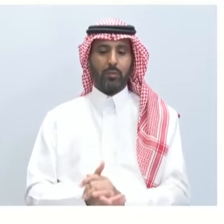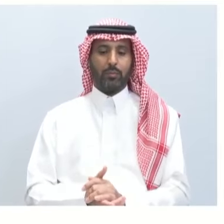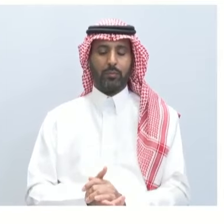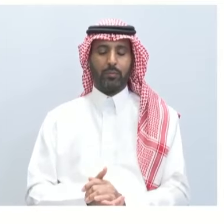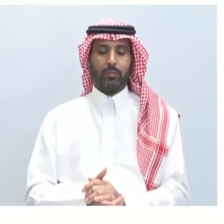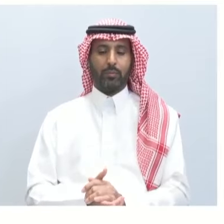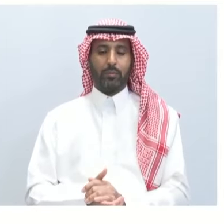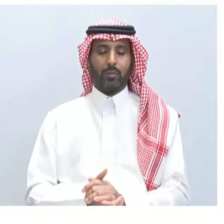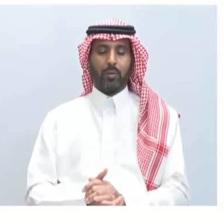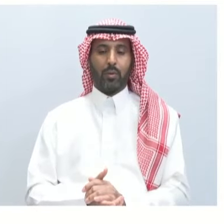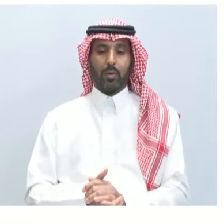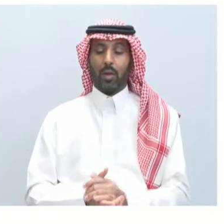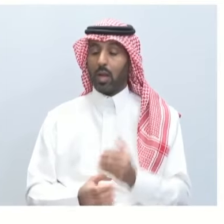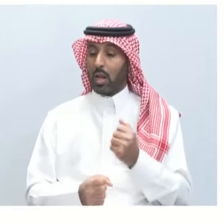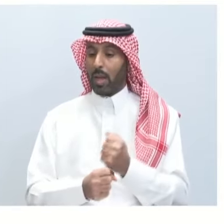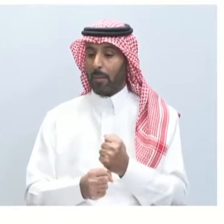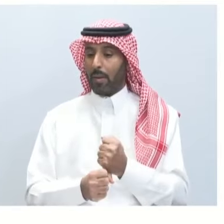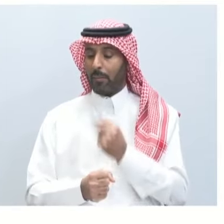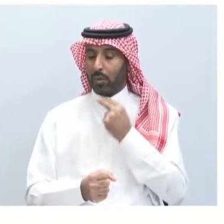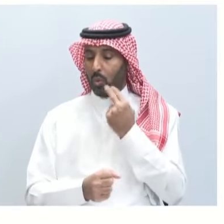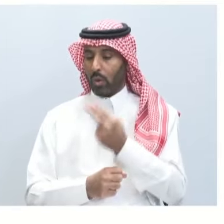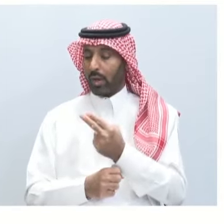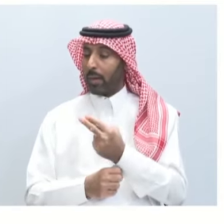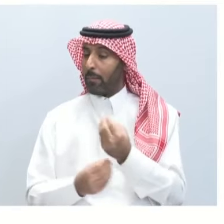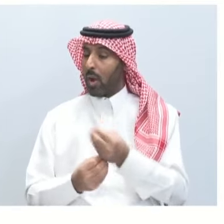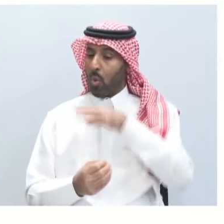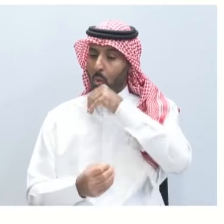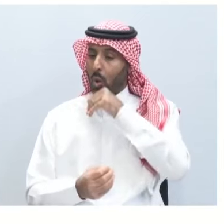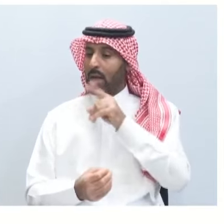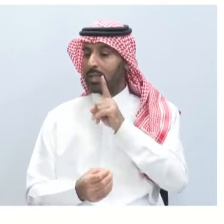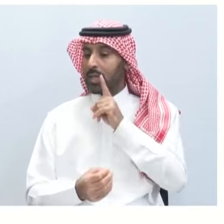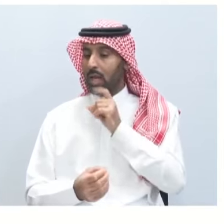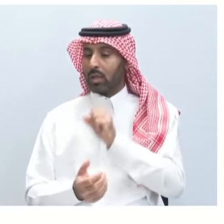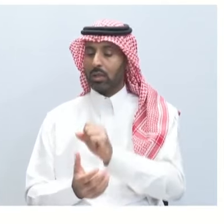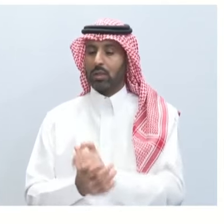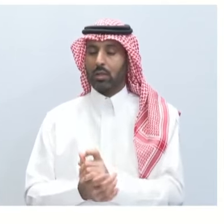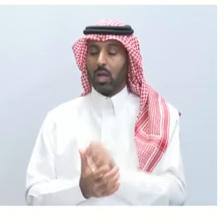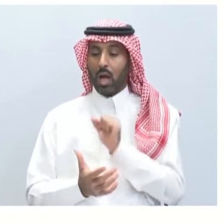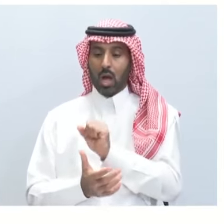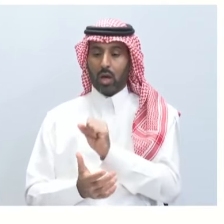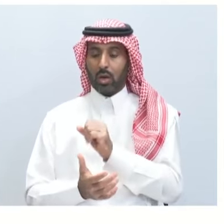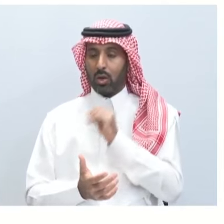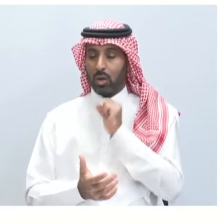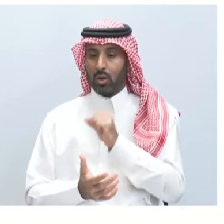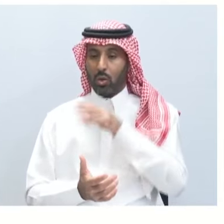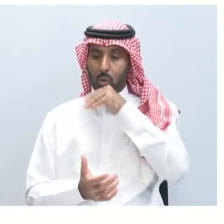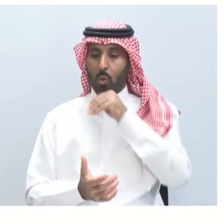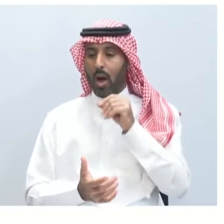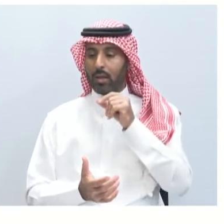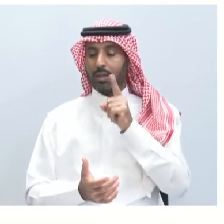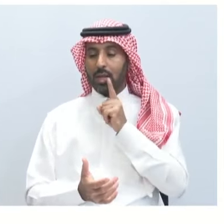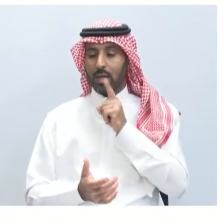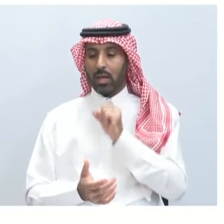هو بر الوالدين من اعظم انواع العمل صالح وهو حق للوالدين على ولدهما نريد